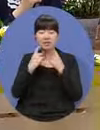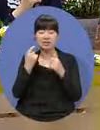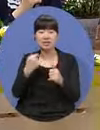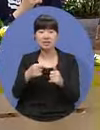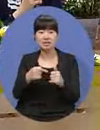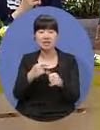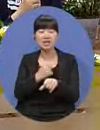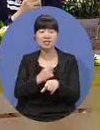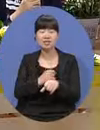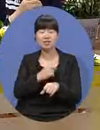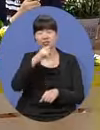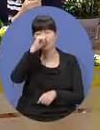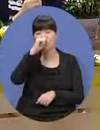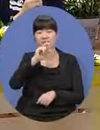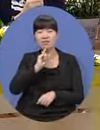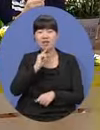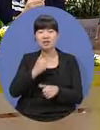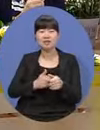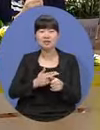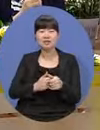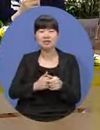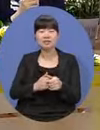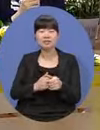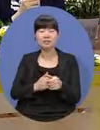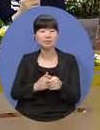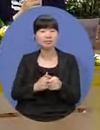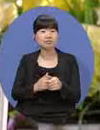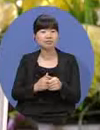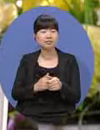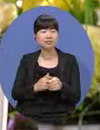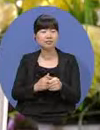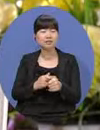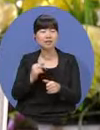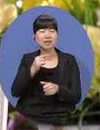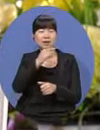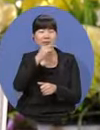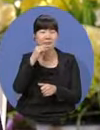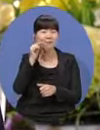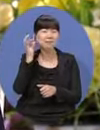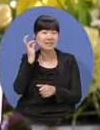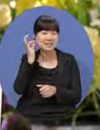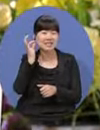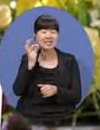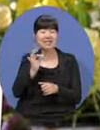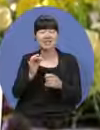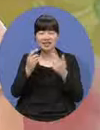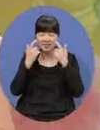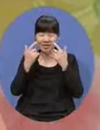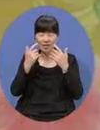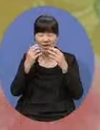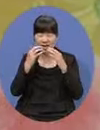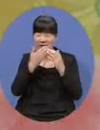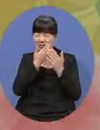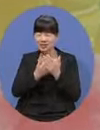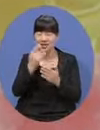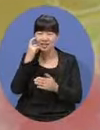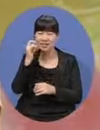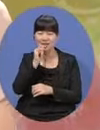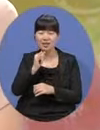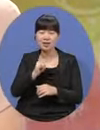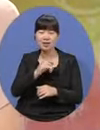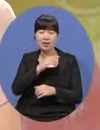조금 좋아하는 편인데요 그니까 선생님 혈액형을 좀 많이 중심한 상이에요네 왜냐면